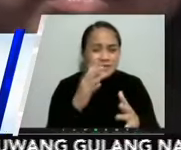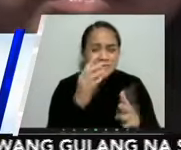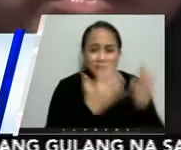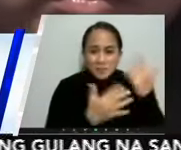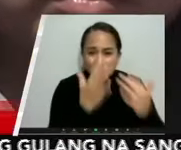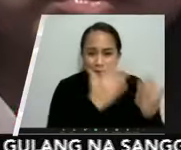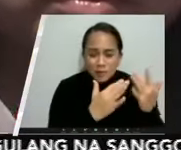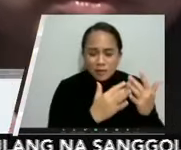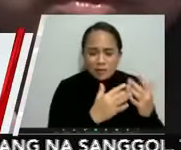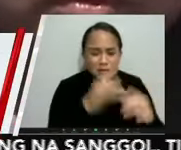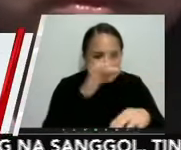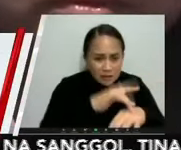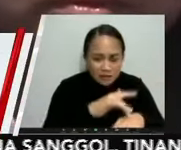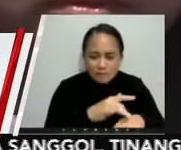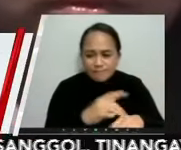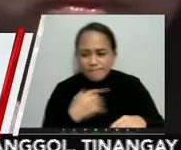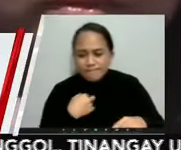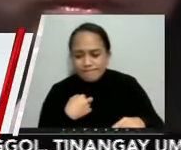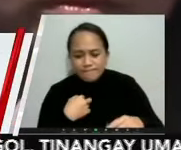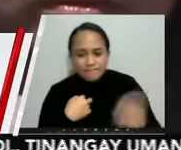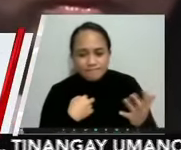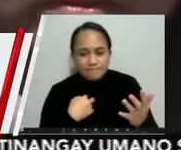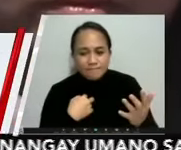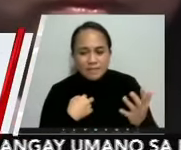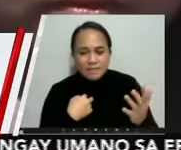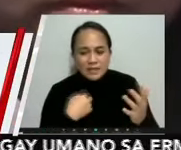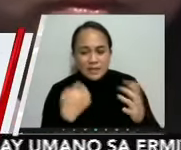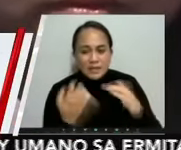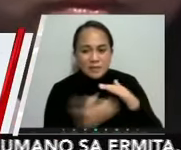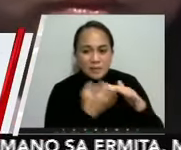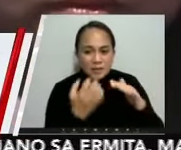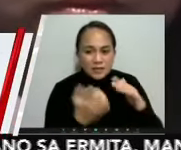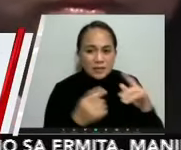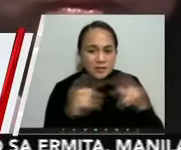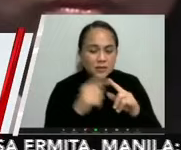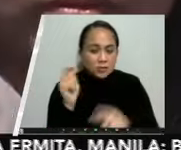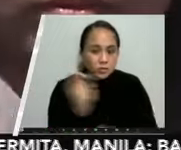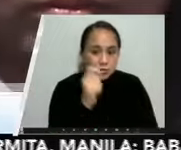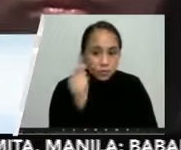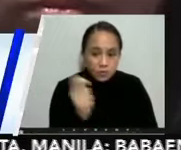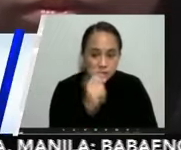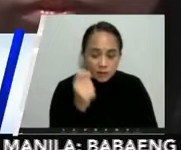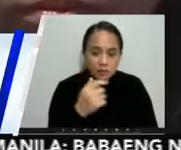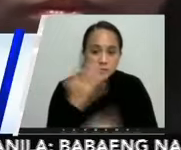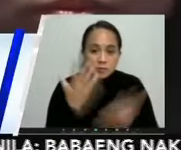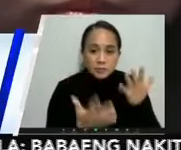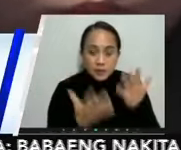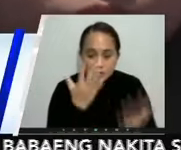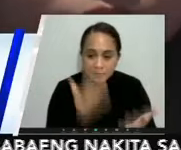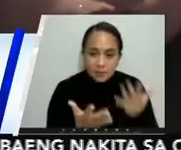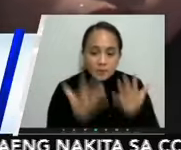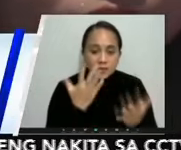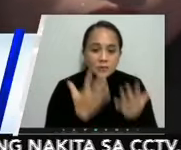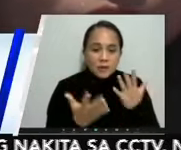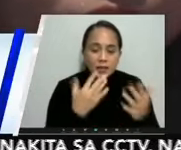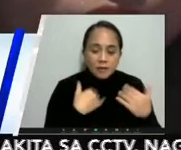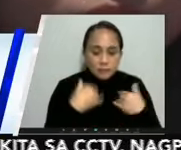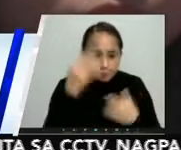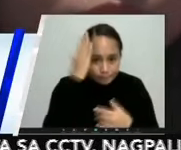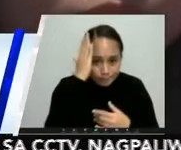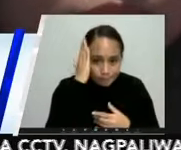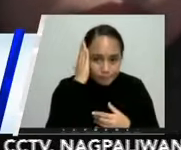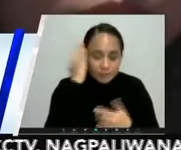sa Niog elementary po ah Hanggang Tuesday na lang po sila kaya baka sakali po makikiusap po uli ako kay Kay Mayor